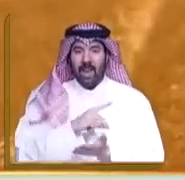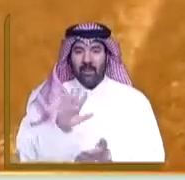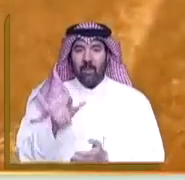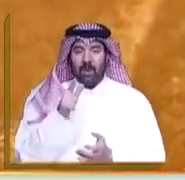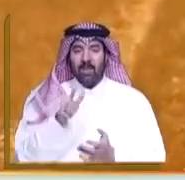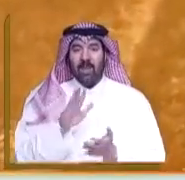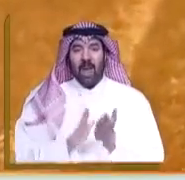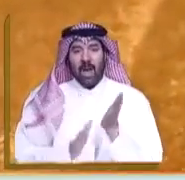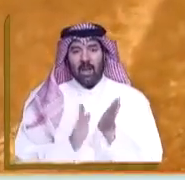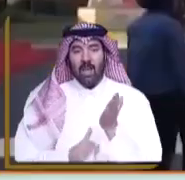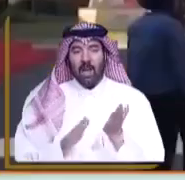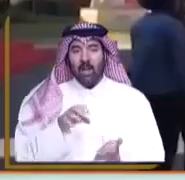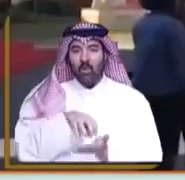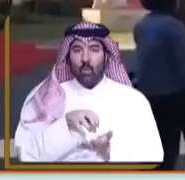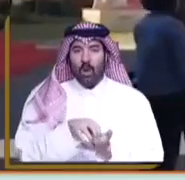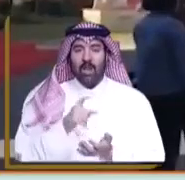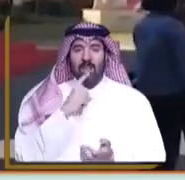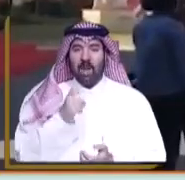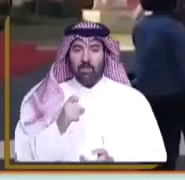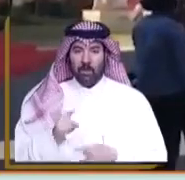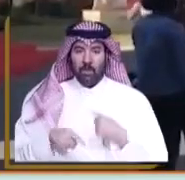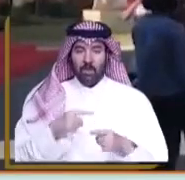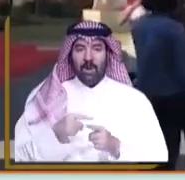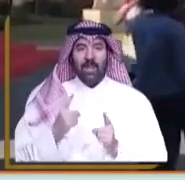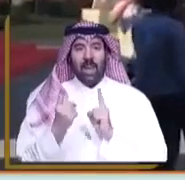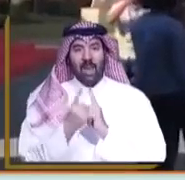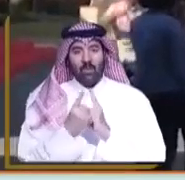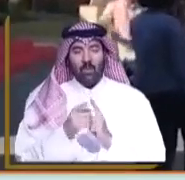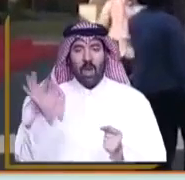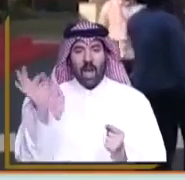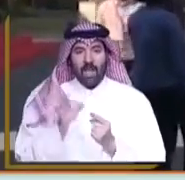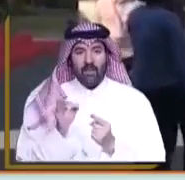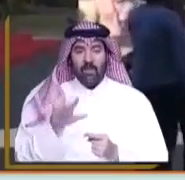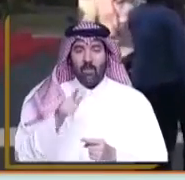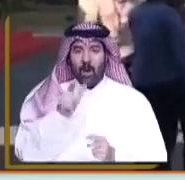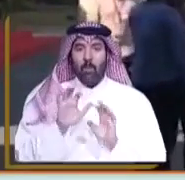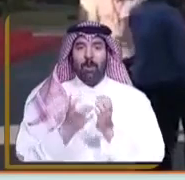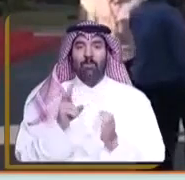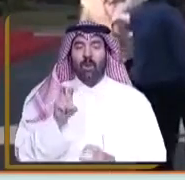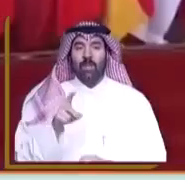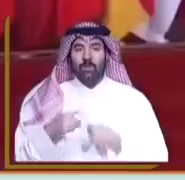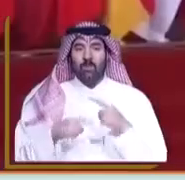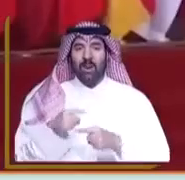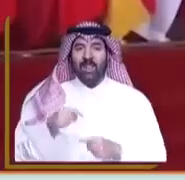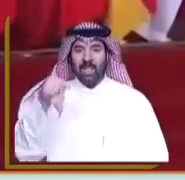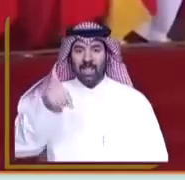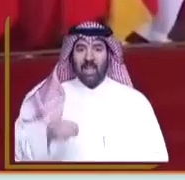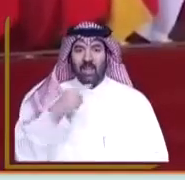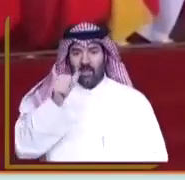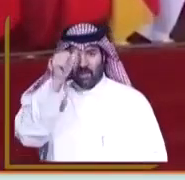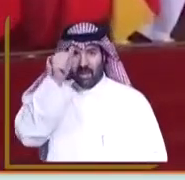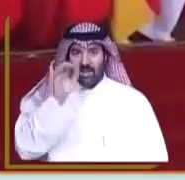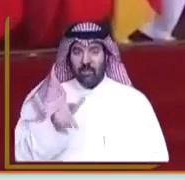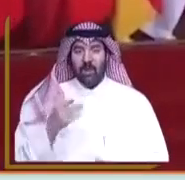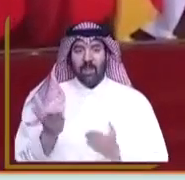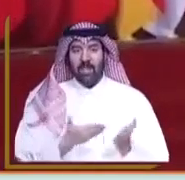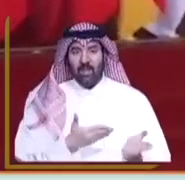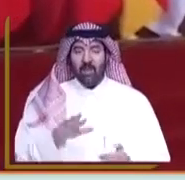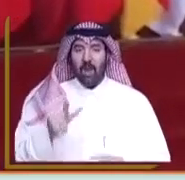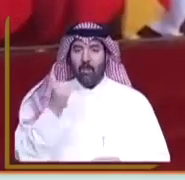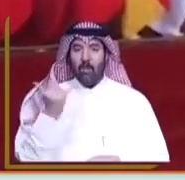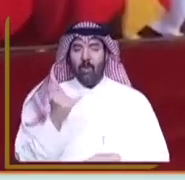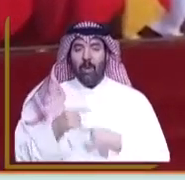البلدان أكثر من غيرها. وتركز السعودية خلال قمة مجموعة العشرين في دورتها الحالية التي تستضيفها